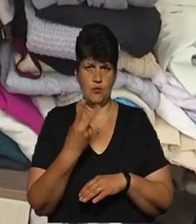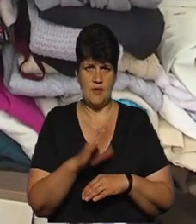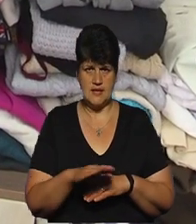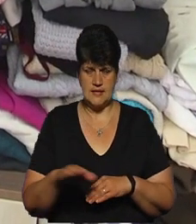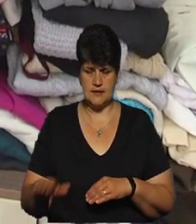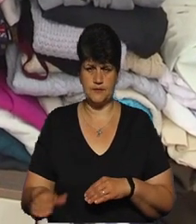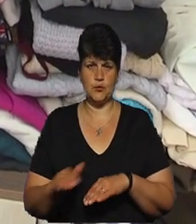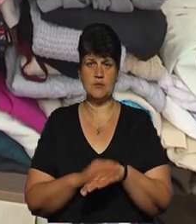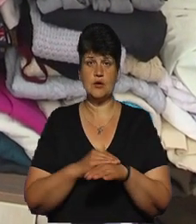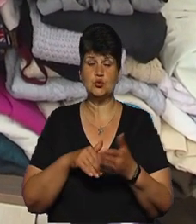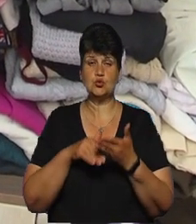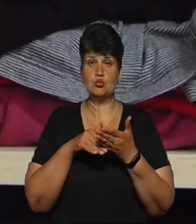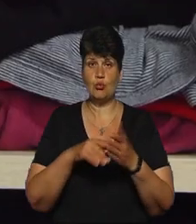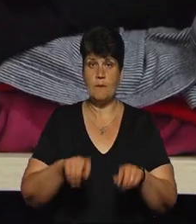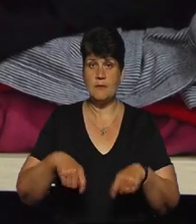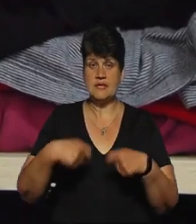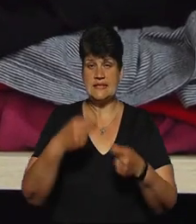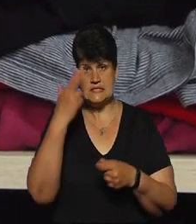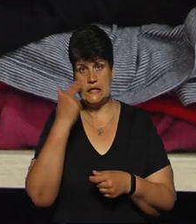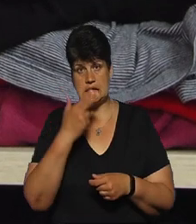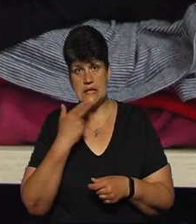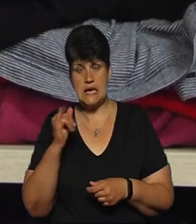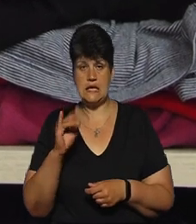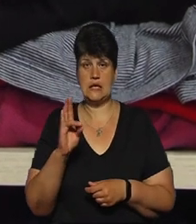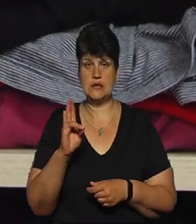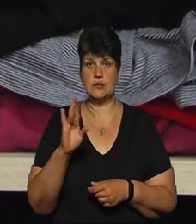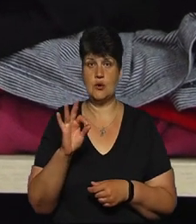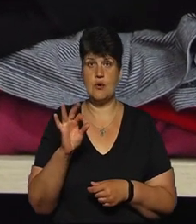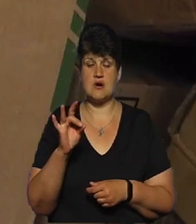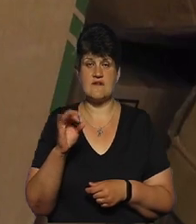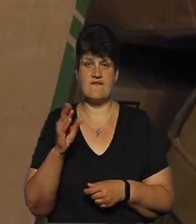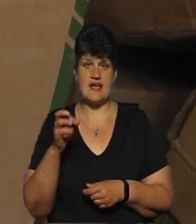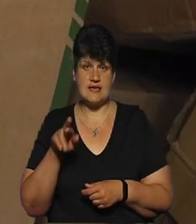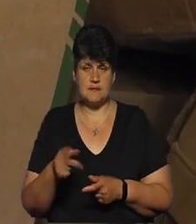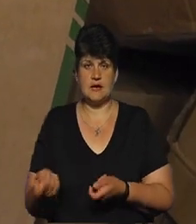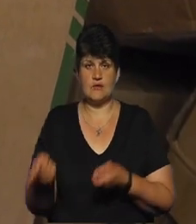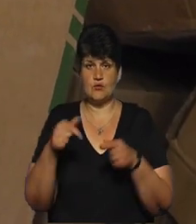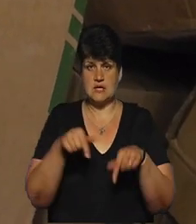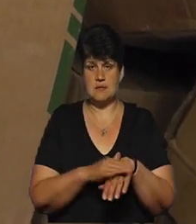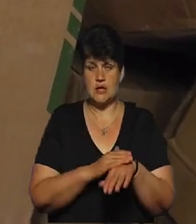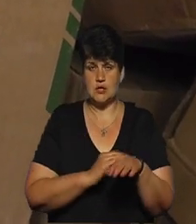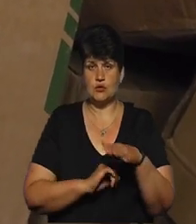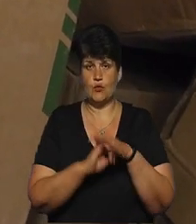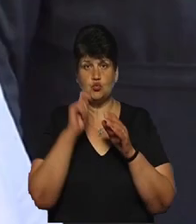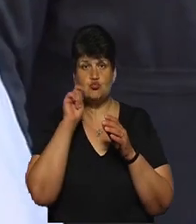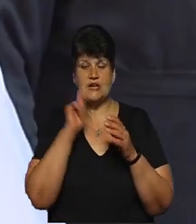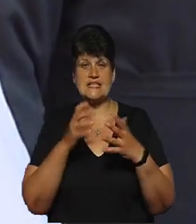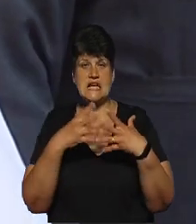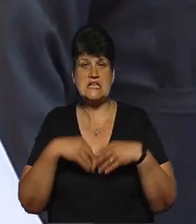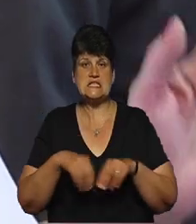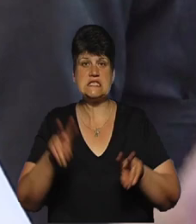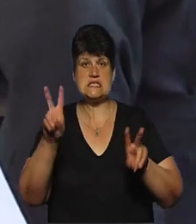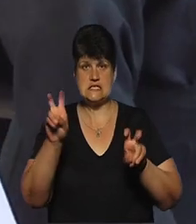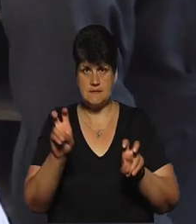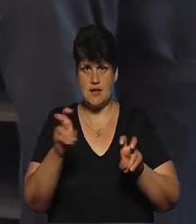допомогу для переселенців передають з Італії та Норвегії. У духовний центр її привозить благодійний фонд «Українська сім'я», розповідає голова цього фонду